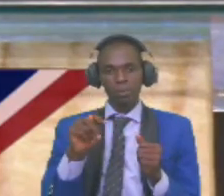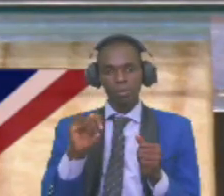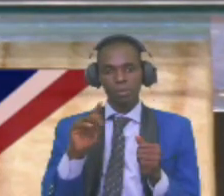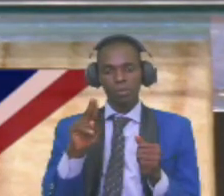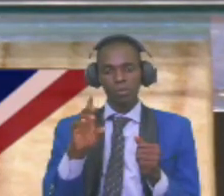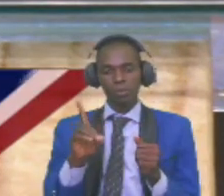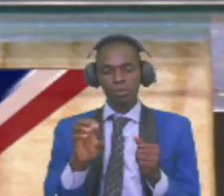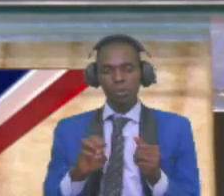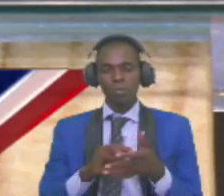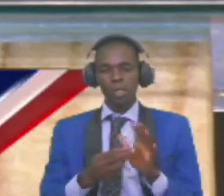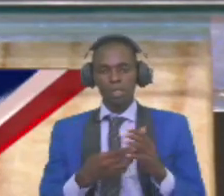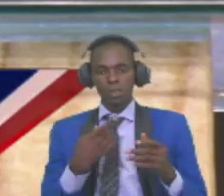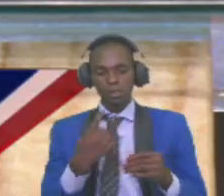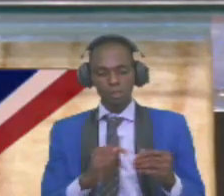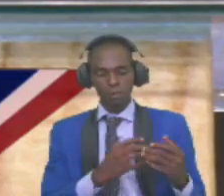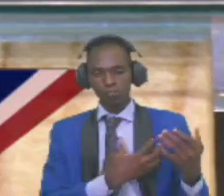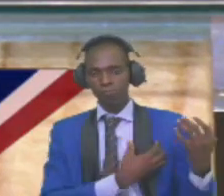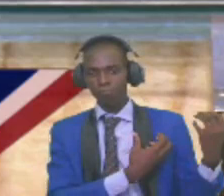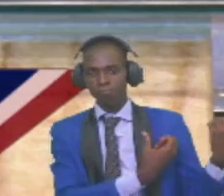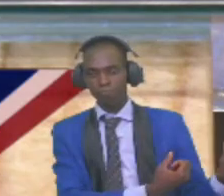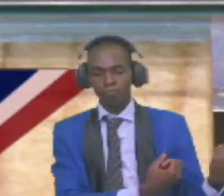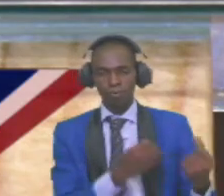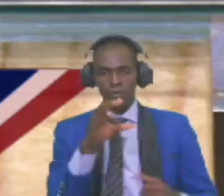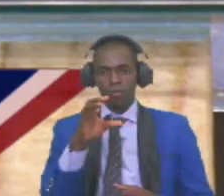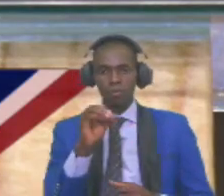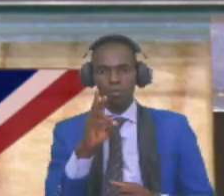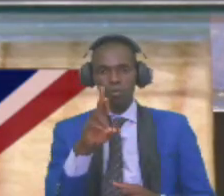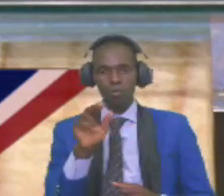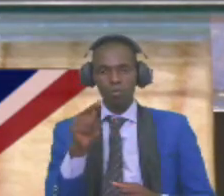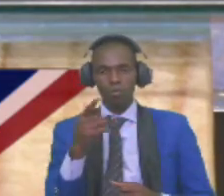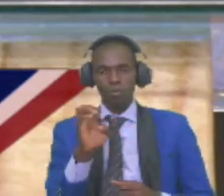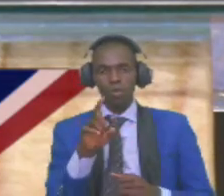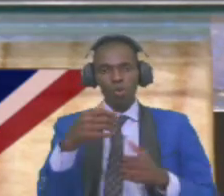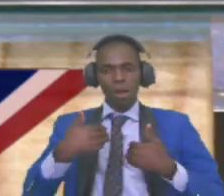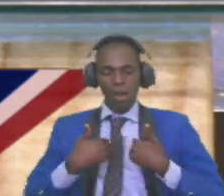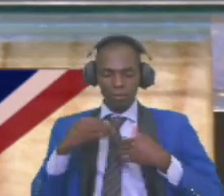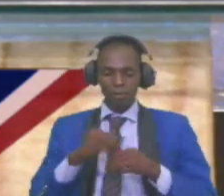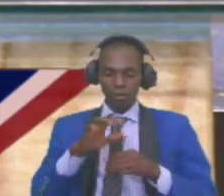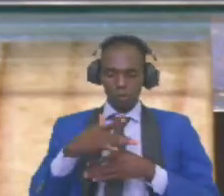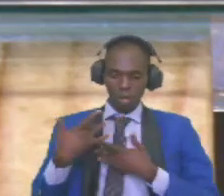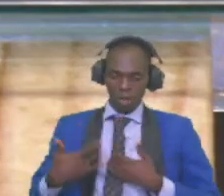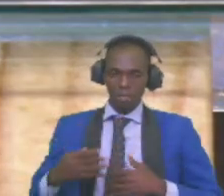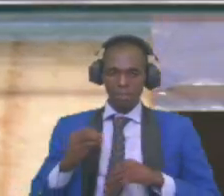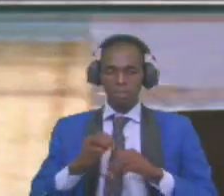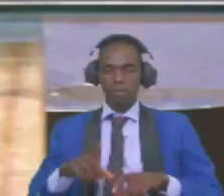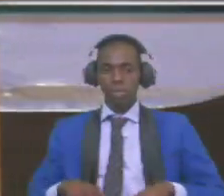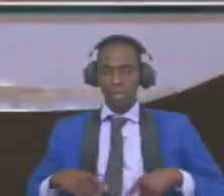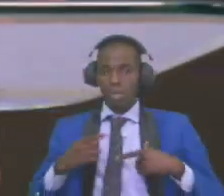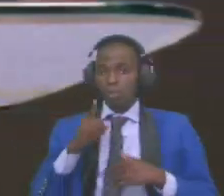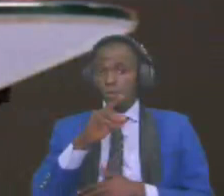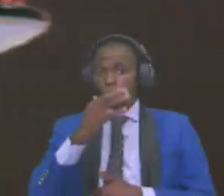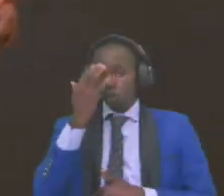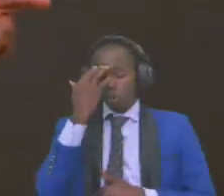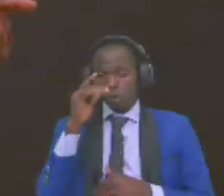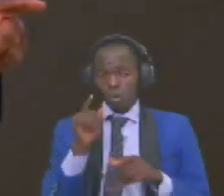films avec courage le coup le courrier du coeur la fermeté de votre coeur dans votre esprit vous savez